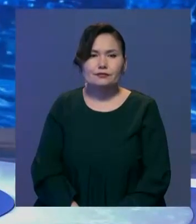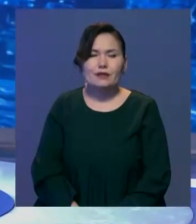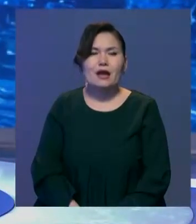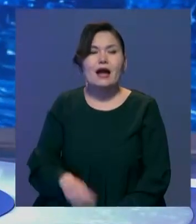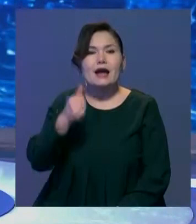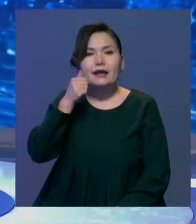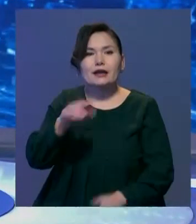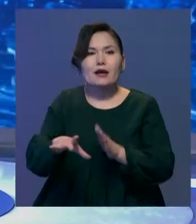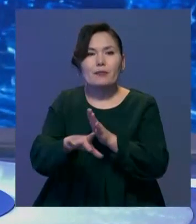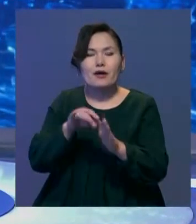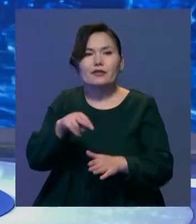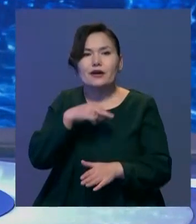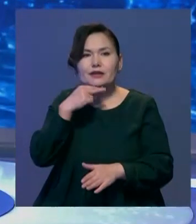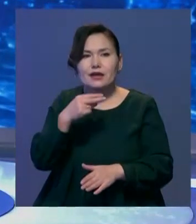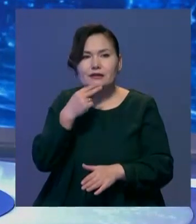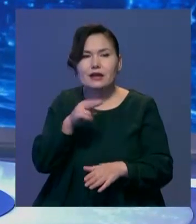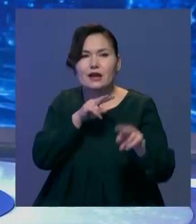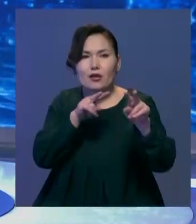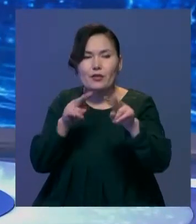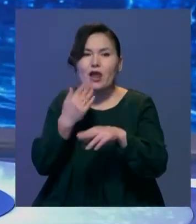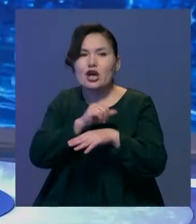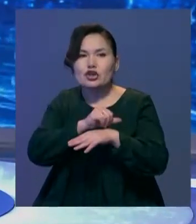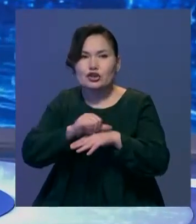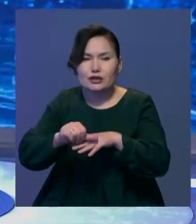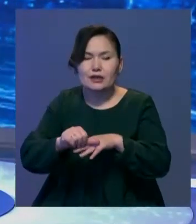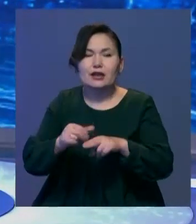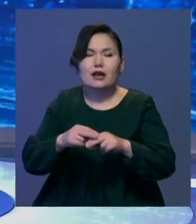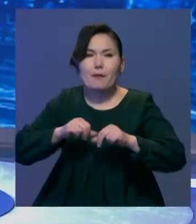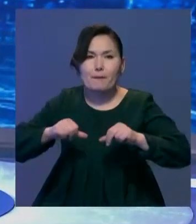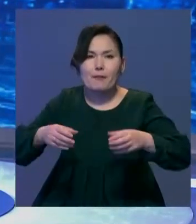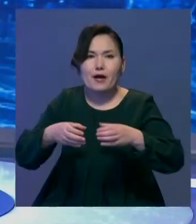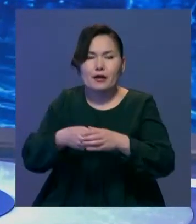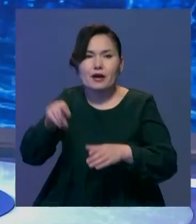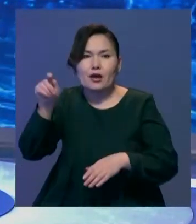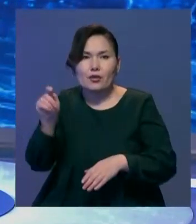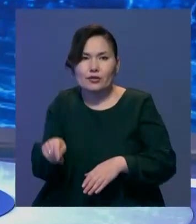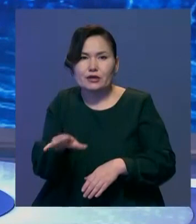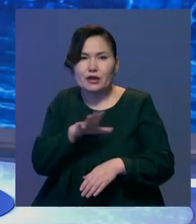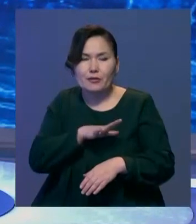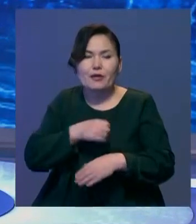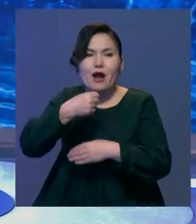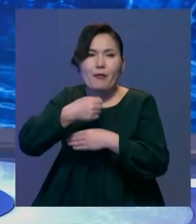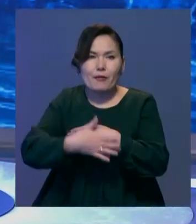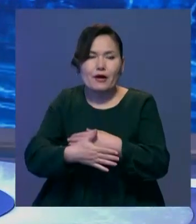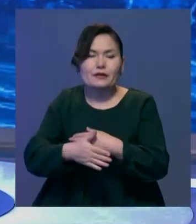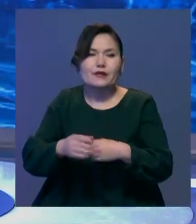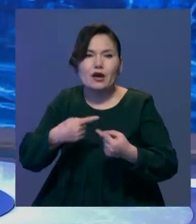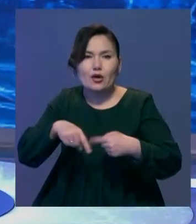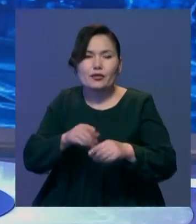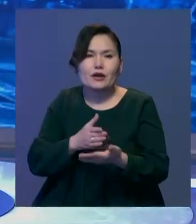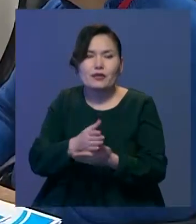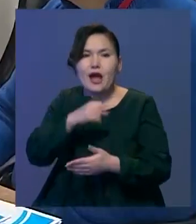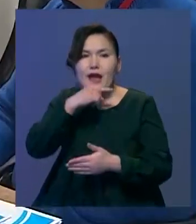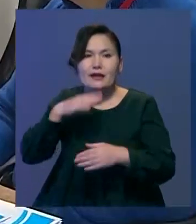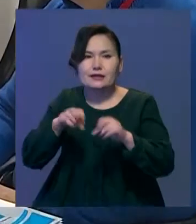Ертеңгі сайлауды назарда ұстайтын шетелдік байқаушылардың бір тобы бүгін бейпартиялық байқау орталығына бас сұқты. Ресейлік